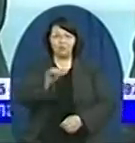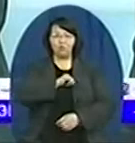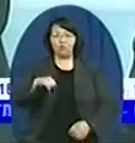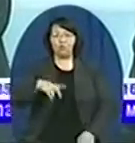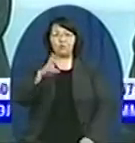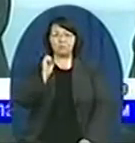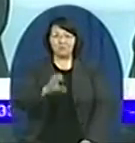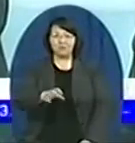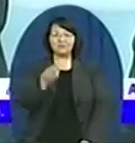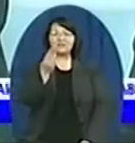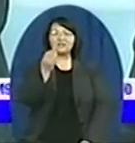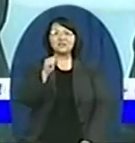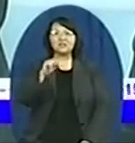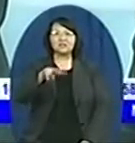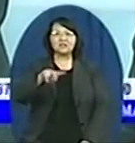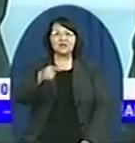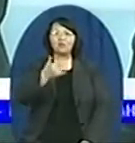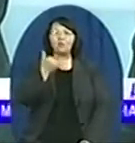ямар шалгуур байх вэ гэхлээр